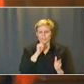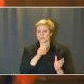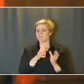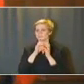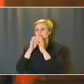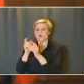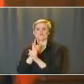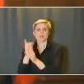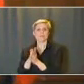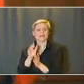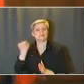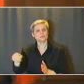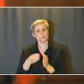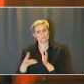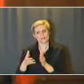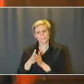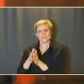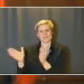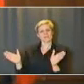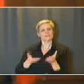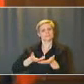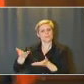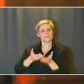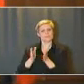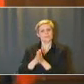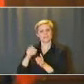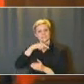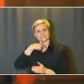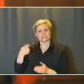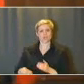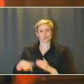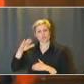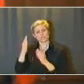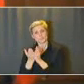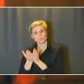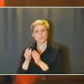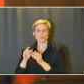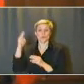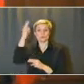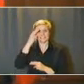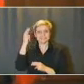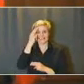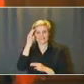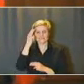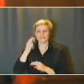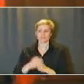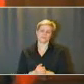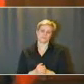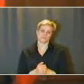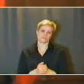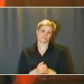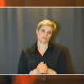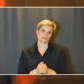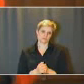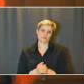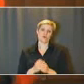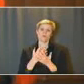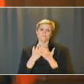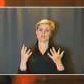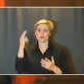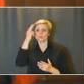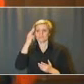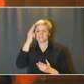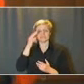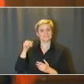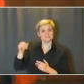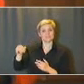samarbete med kinesiska högskolor och universitet. Vi har alltså flera universitet som